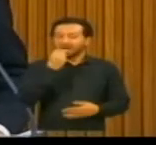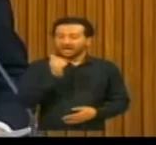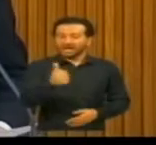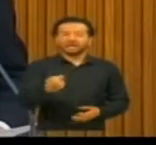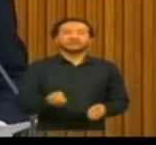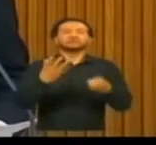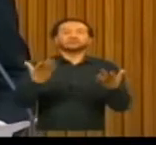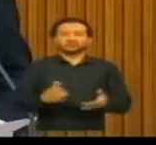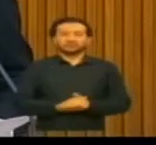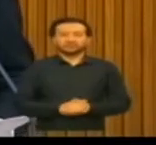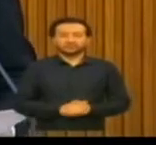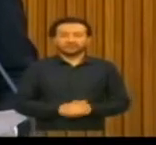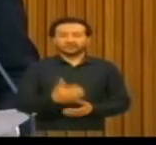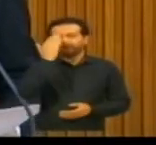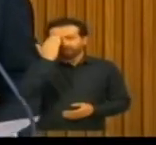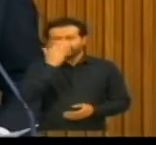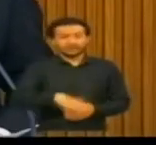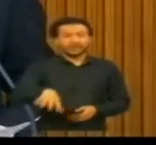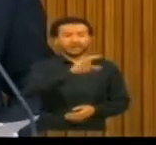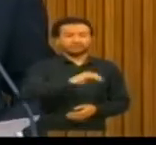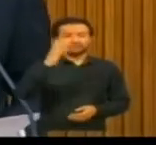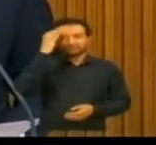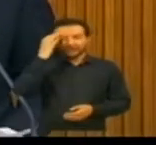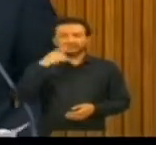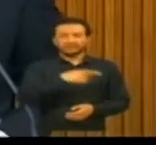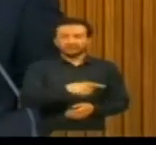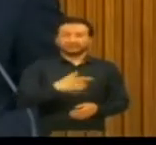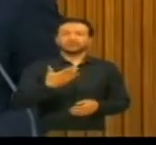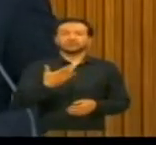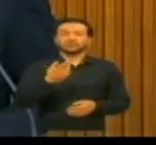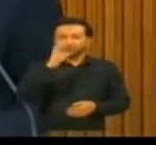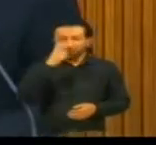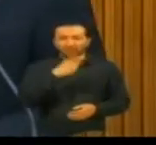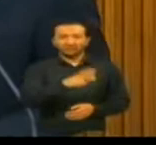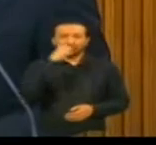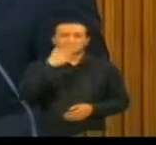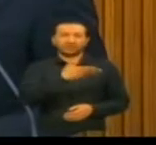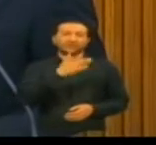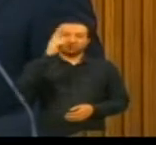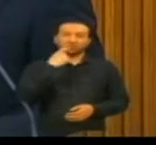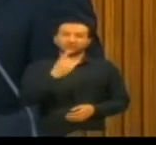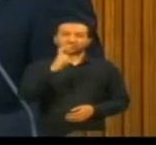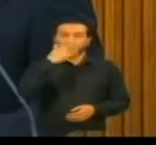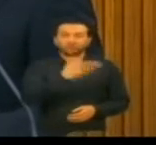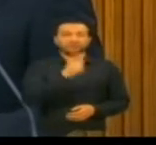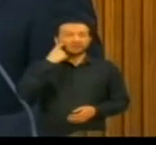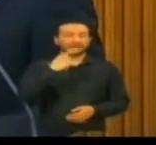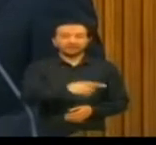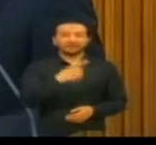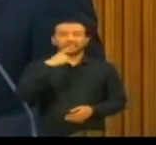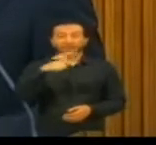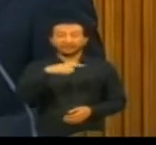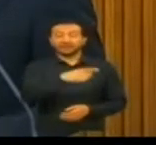insanlar. Fakir fukaranın temel gıda maddesi olan kuru soğan, kuru soğan Allah aşkına, kuru soğan, patates,